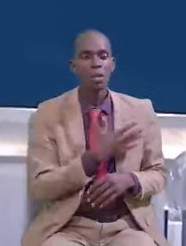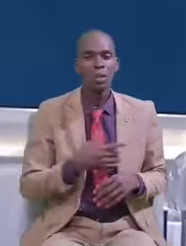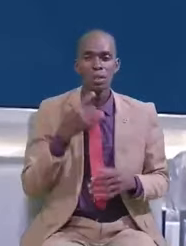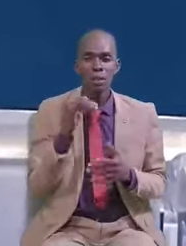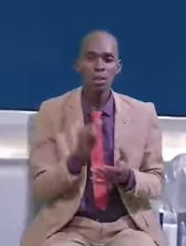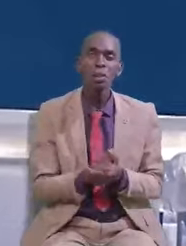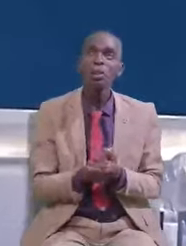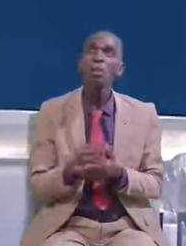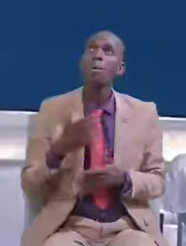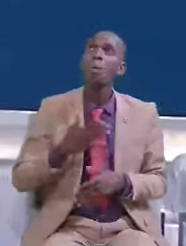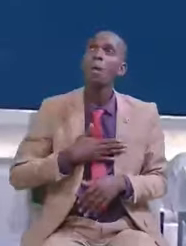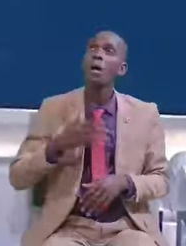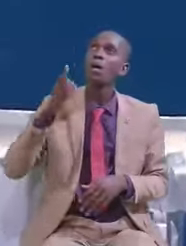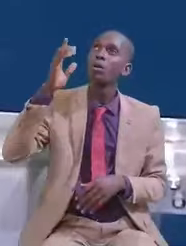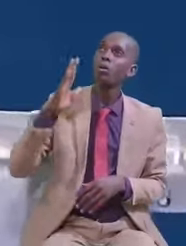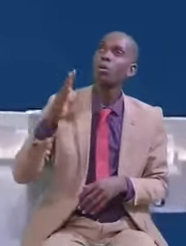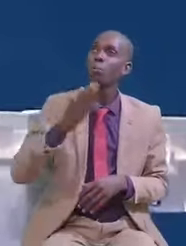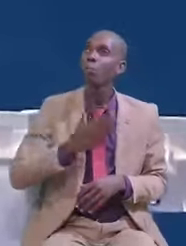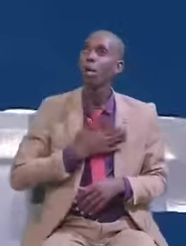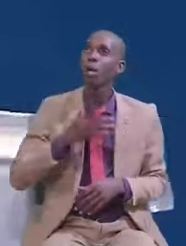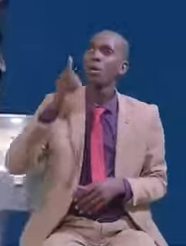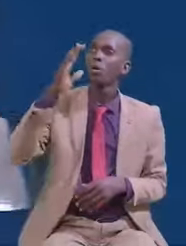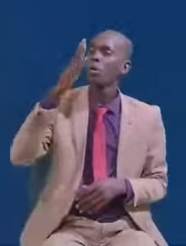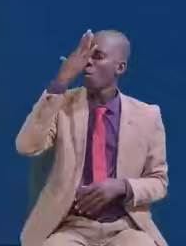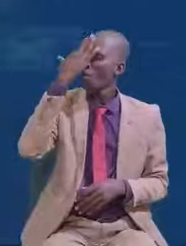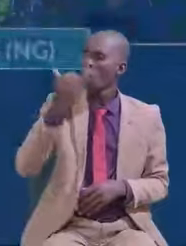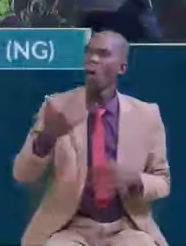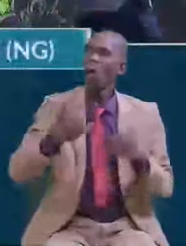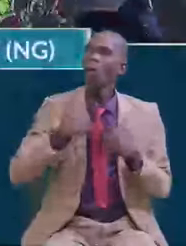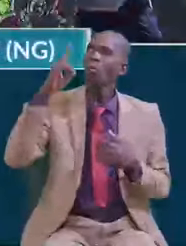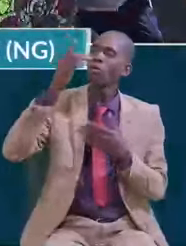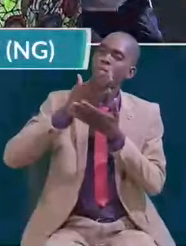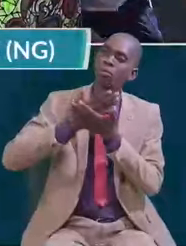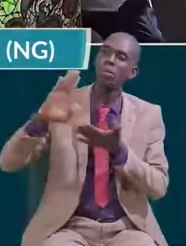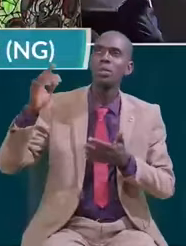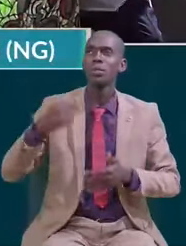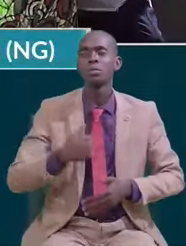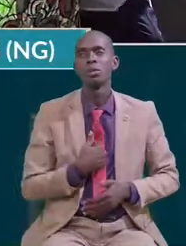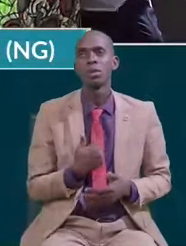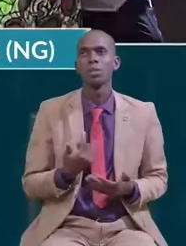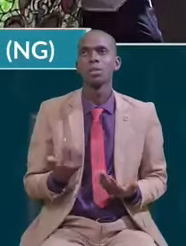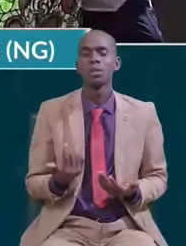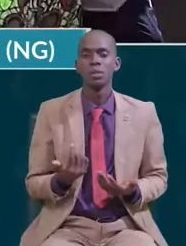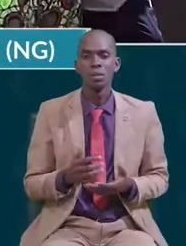Il a dit, mon Dieu, pourquoi m'as-tu abandonné?